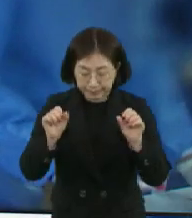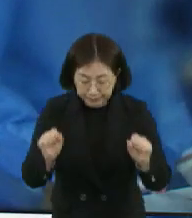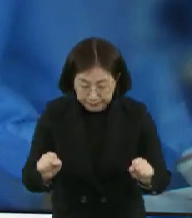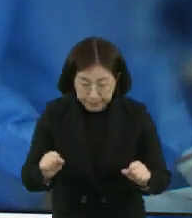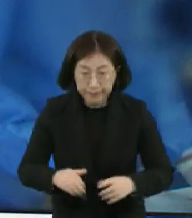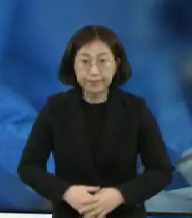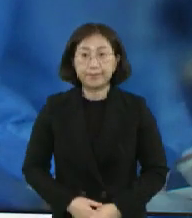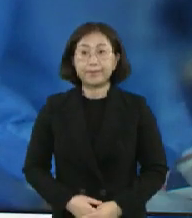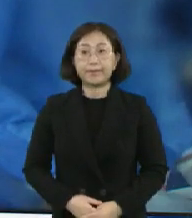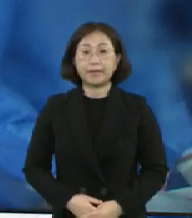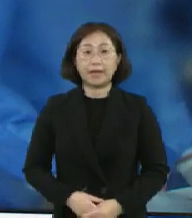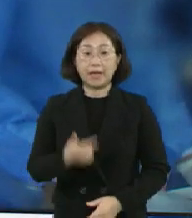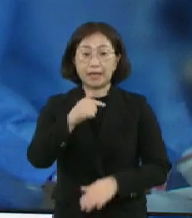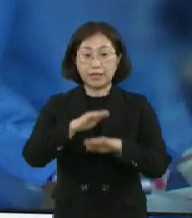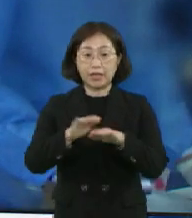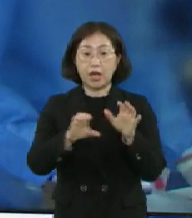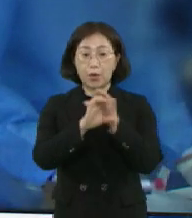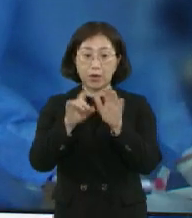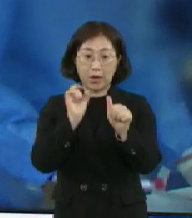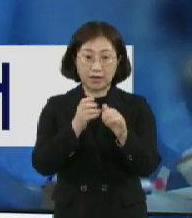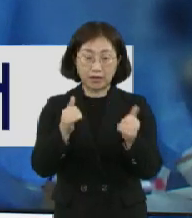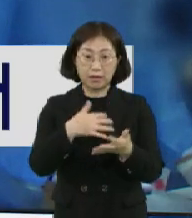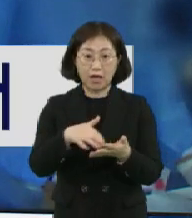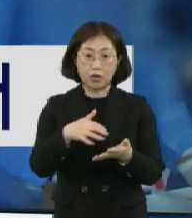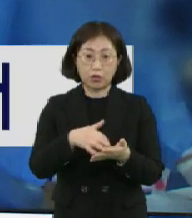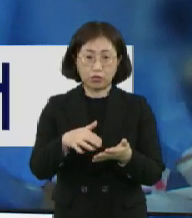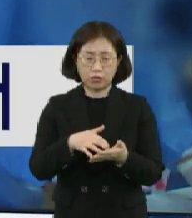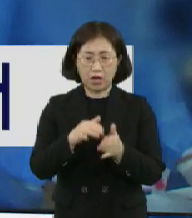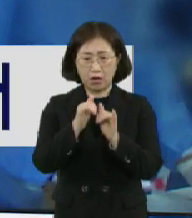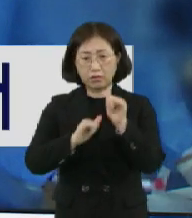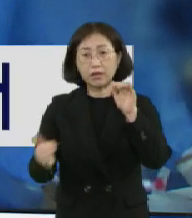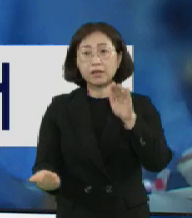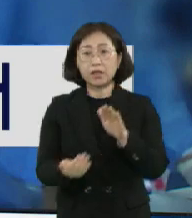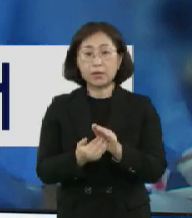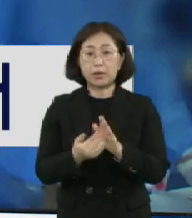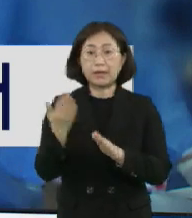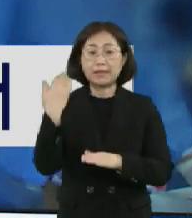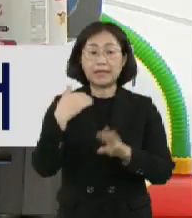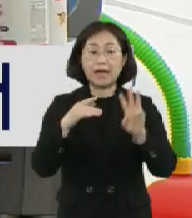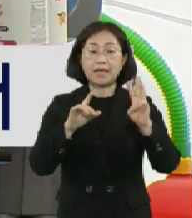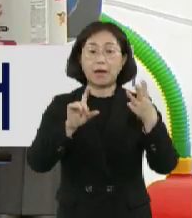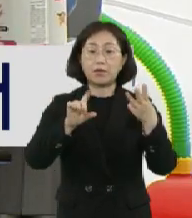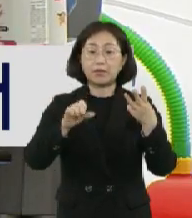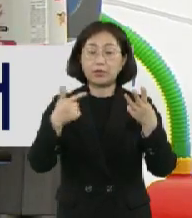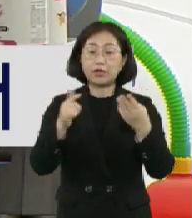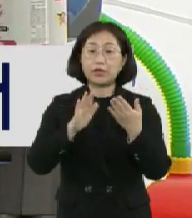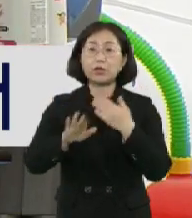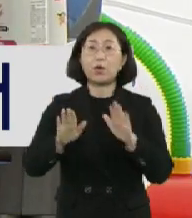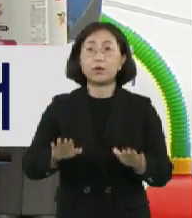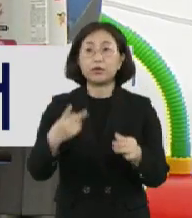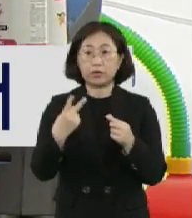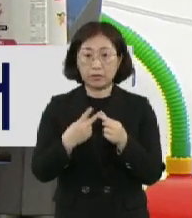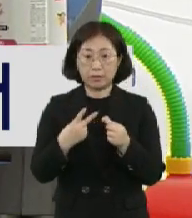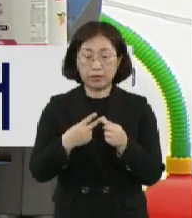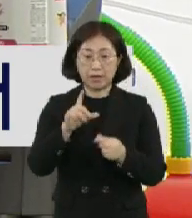여러분 안녕하십니까? 대전의 코로나19 확진자 수가 역대 최다였던 지난 16일 이후 두 번째로